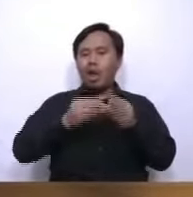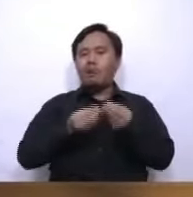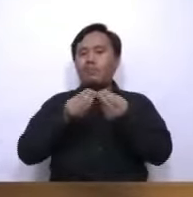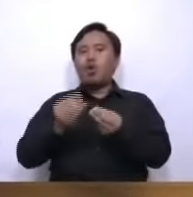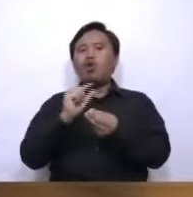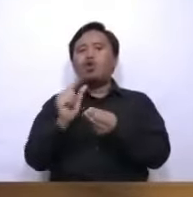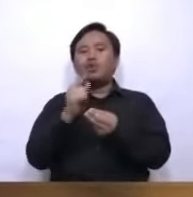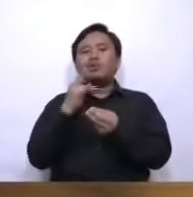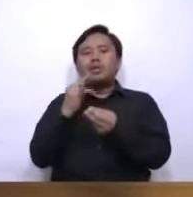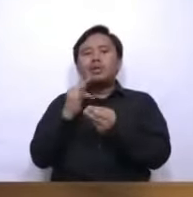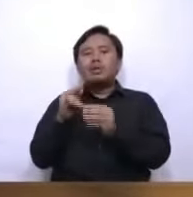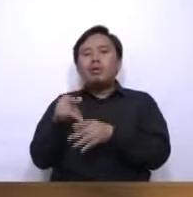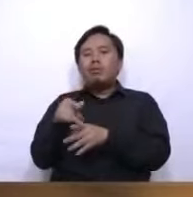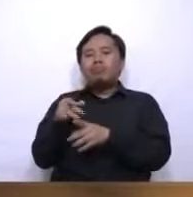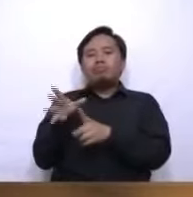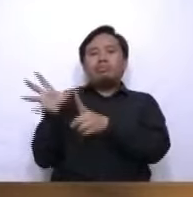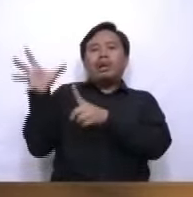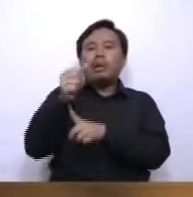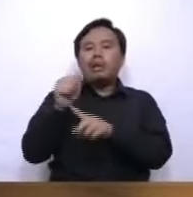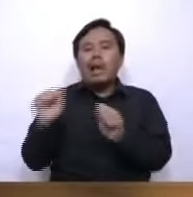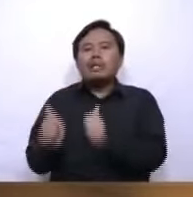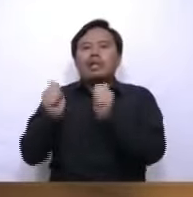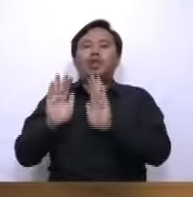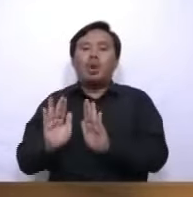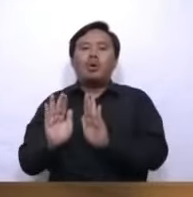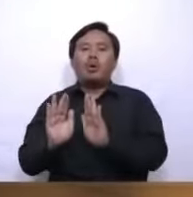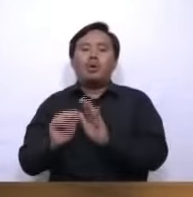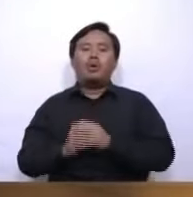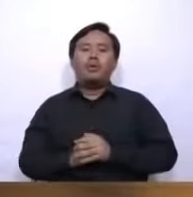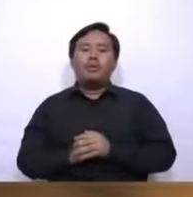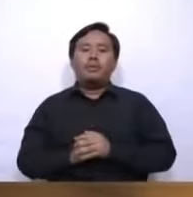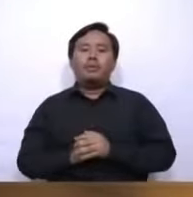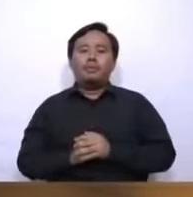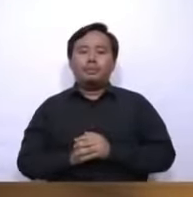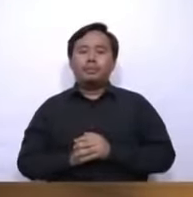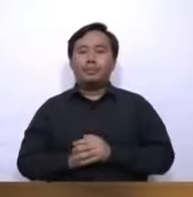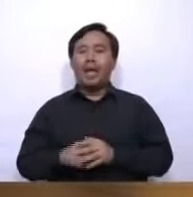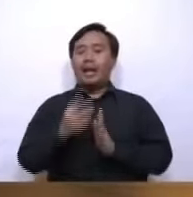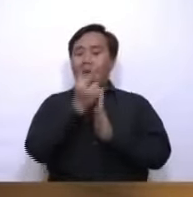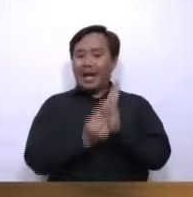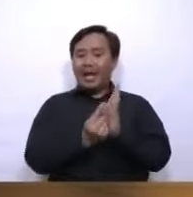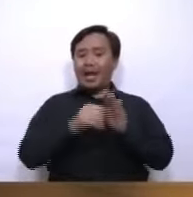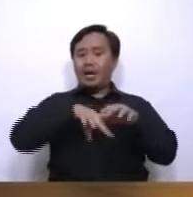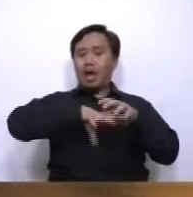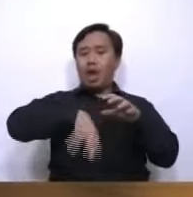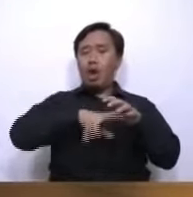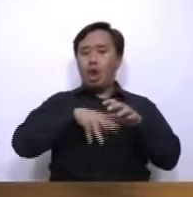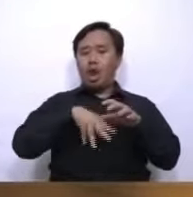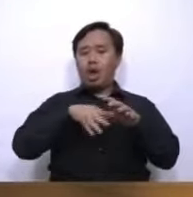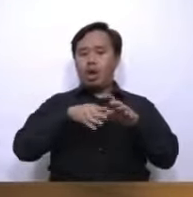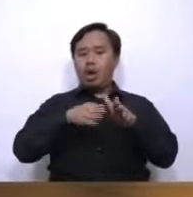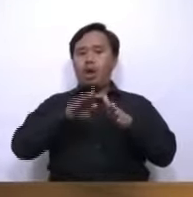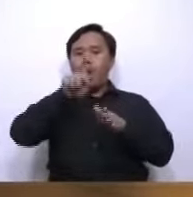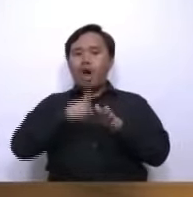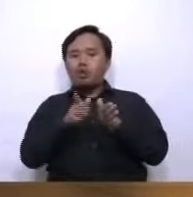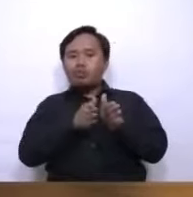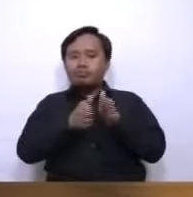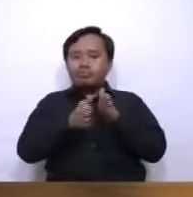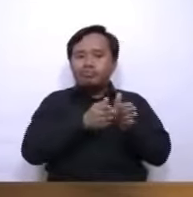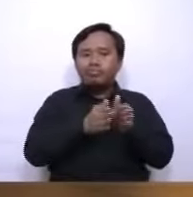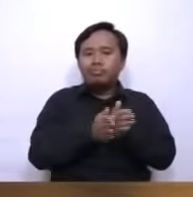mengejar output dan outcome dari pemeriksaan BPK. Karena itulah orientasi anggaran yang dikelola harus diarahkan bagi